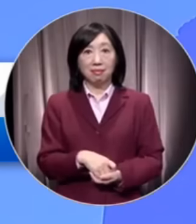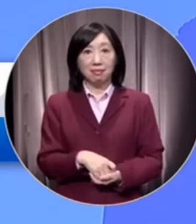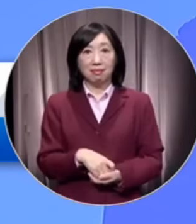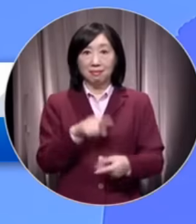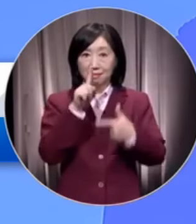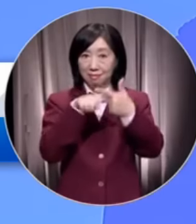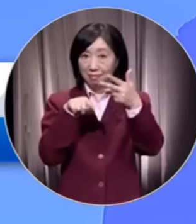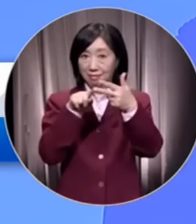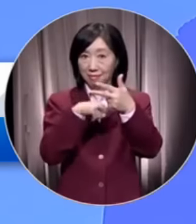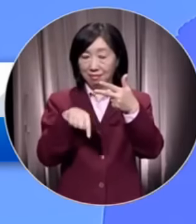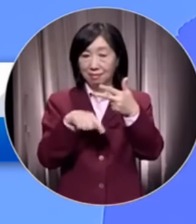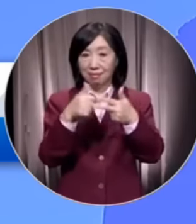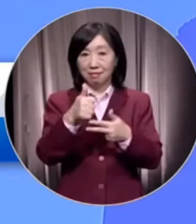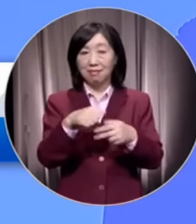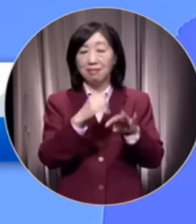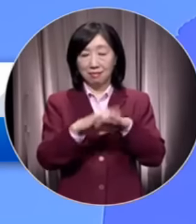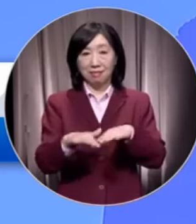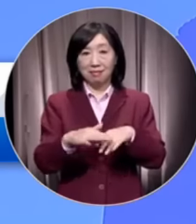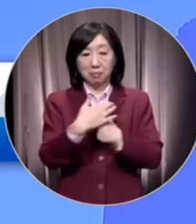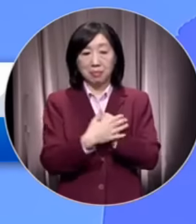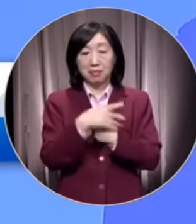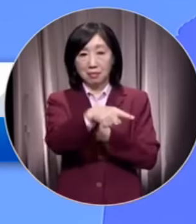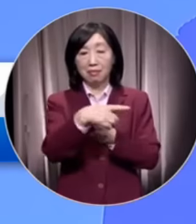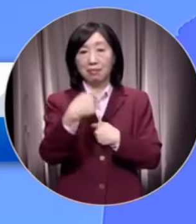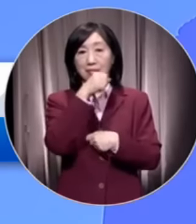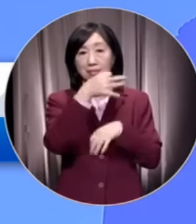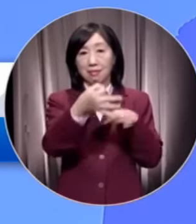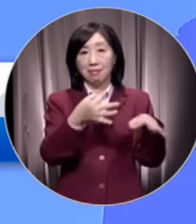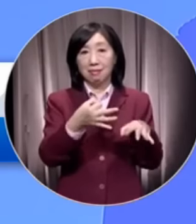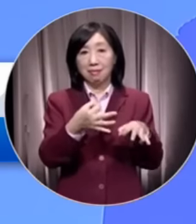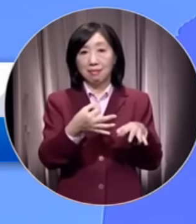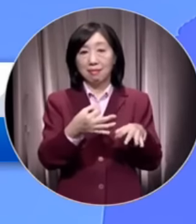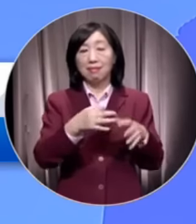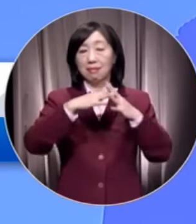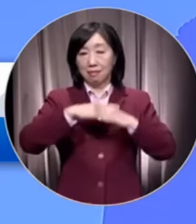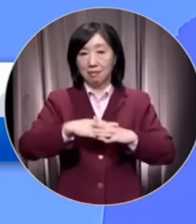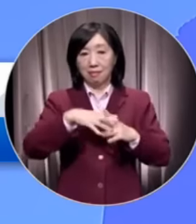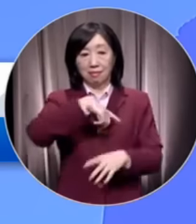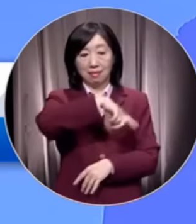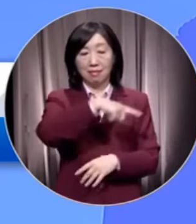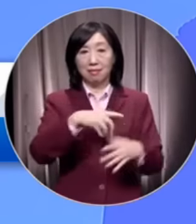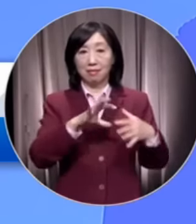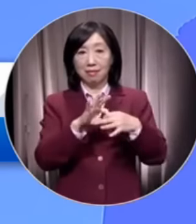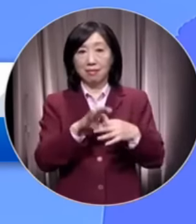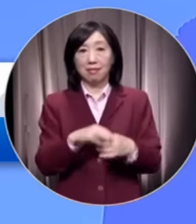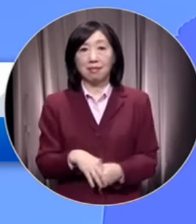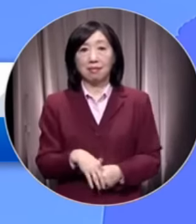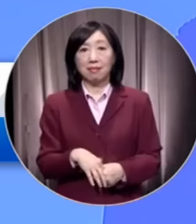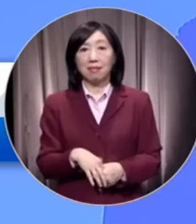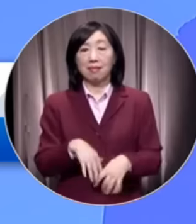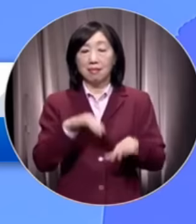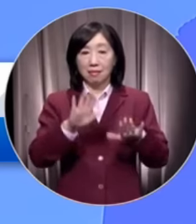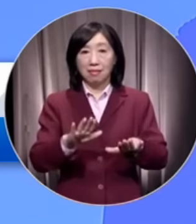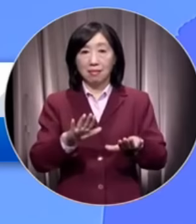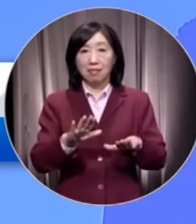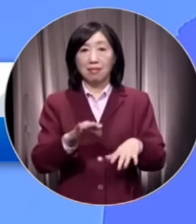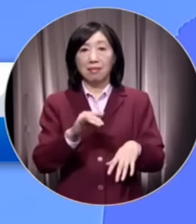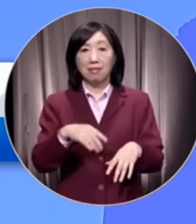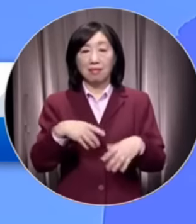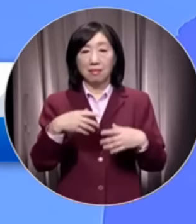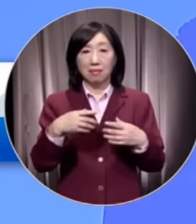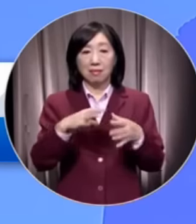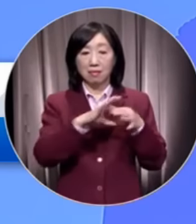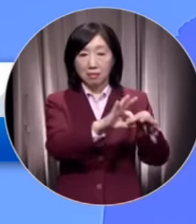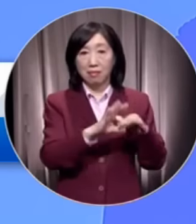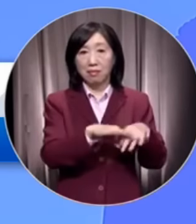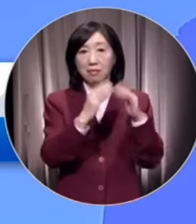一定要确保所有台商一个非常稳定的两岸关系，同时双方现在所有的往来